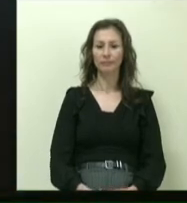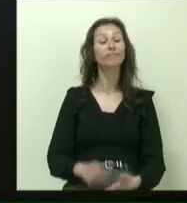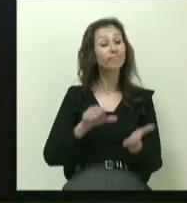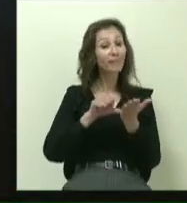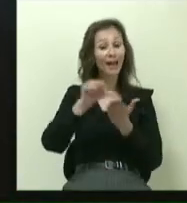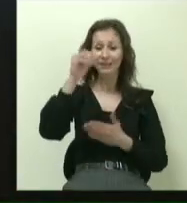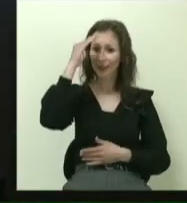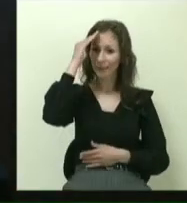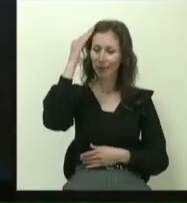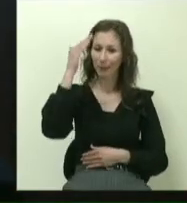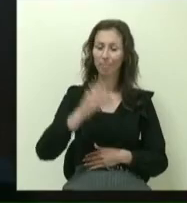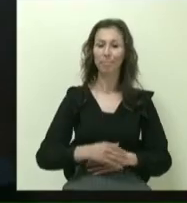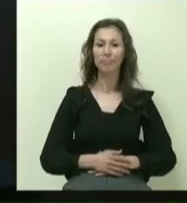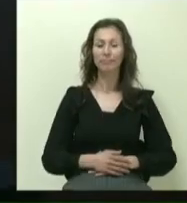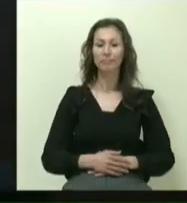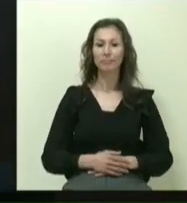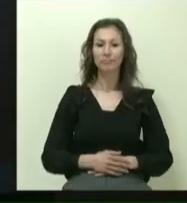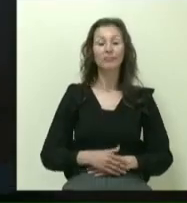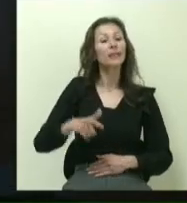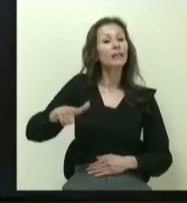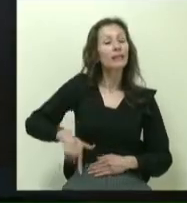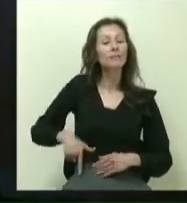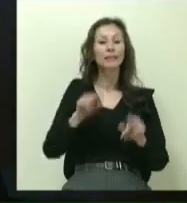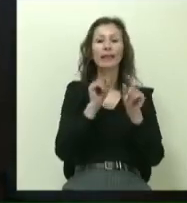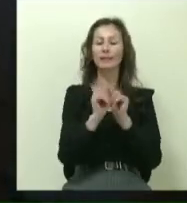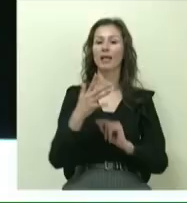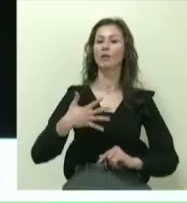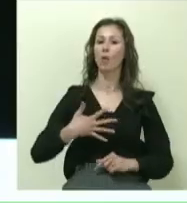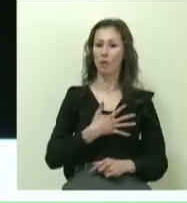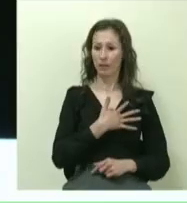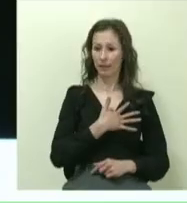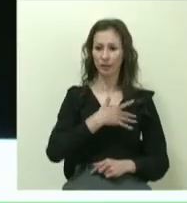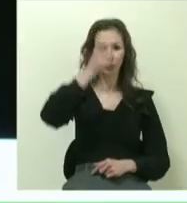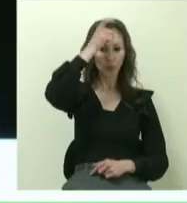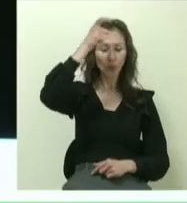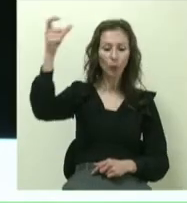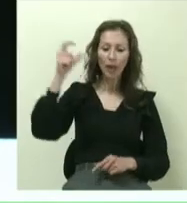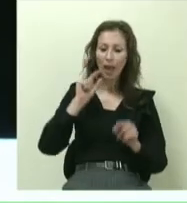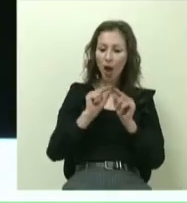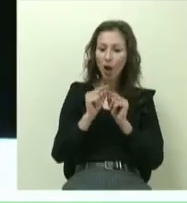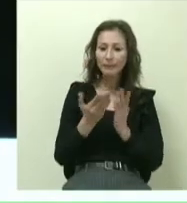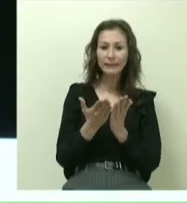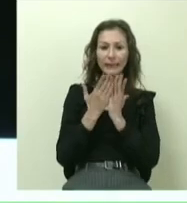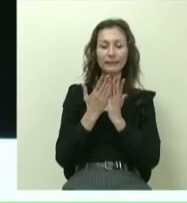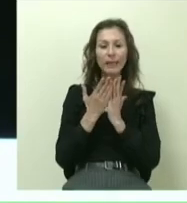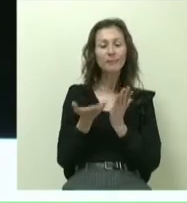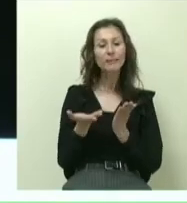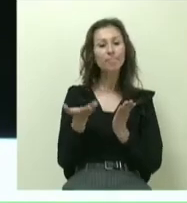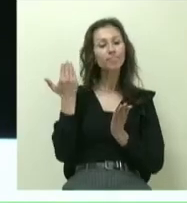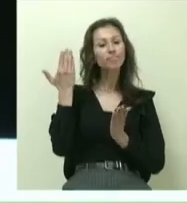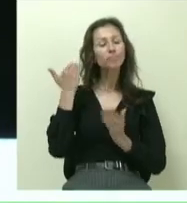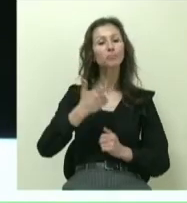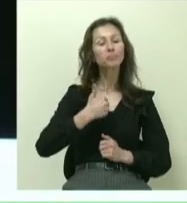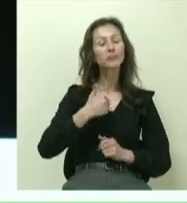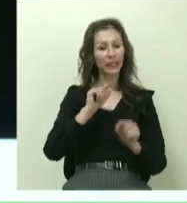Herkese merhaba İzmir İktisat Kongresi'ne Türkiye ekonomisi derslerimizde Biz